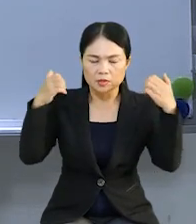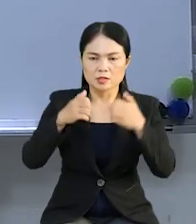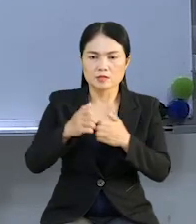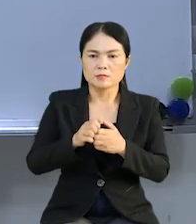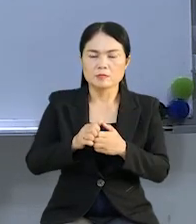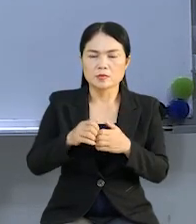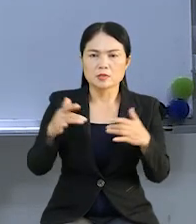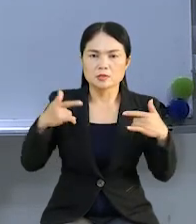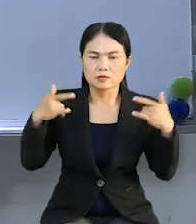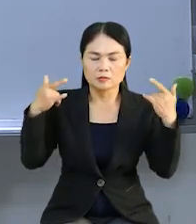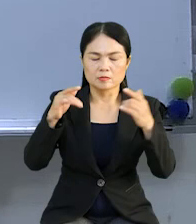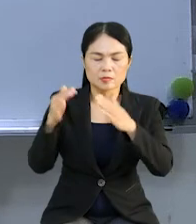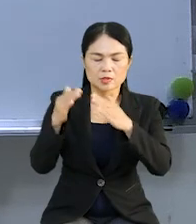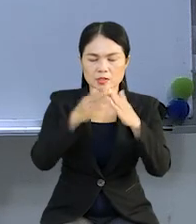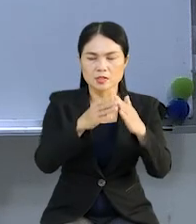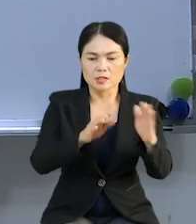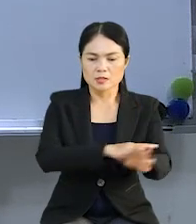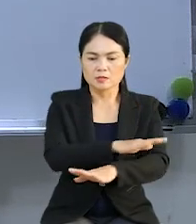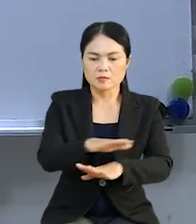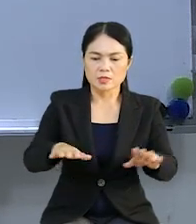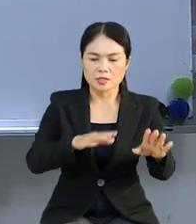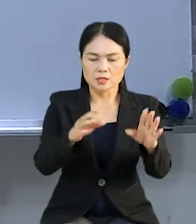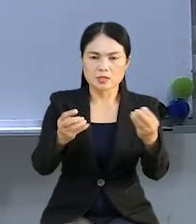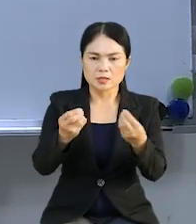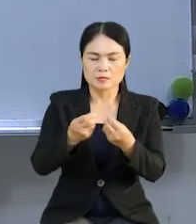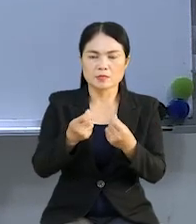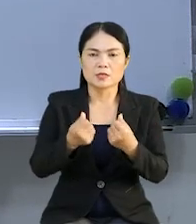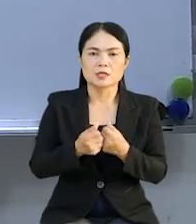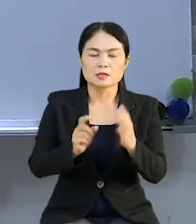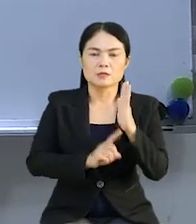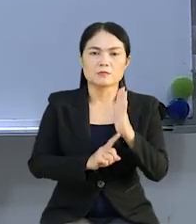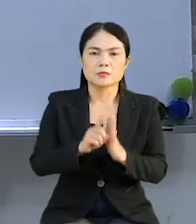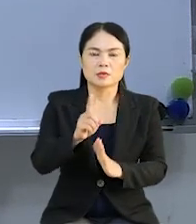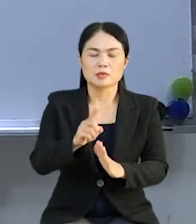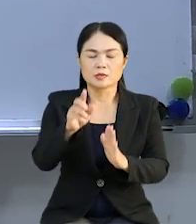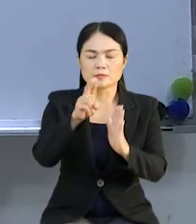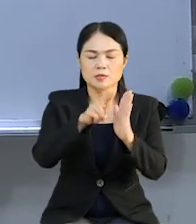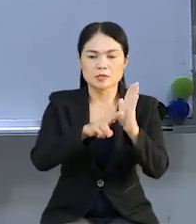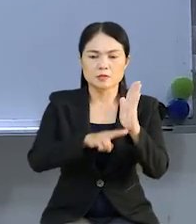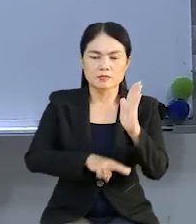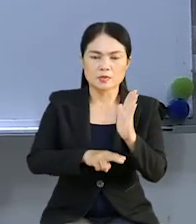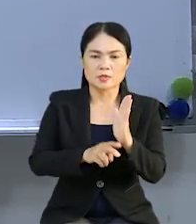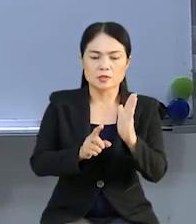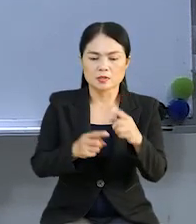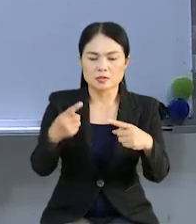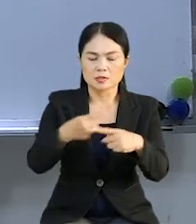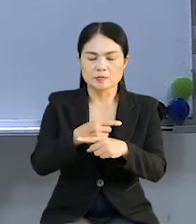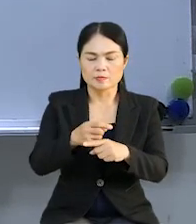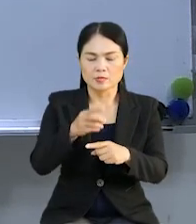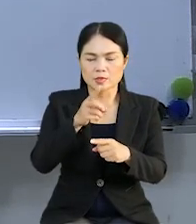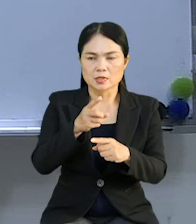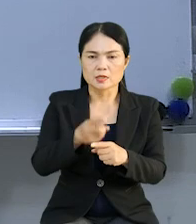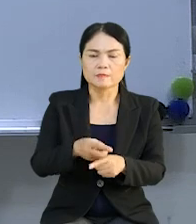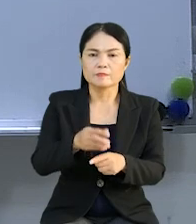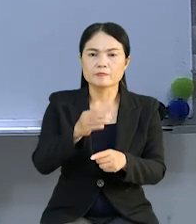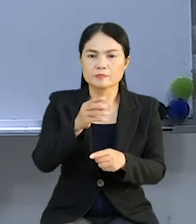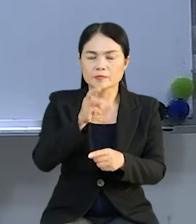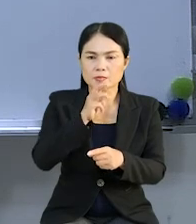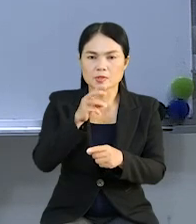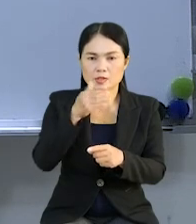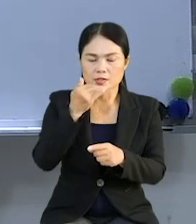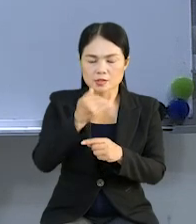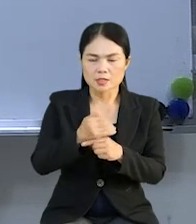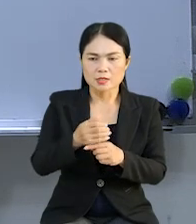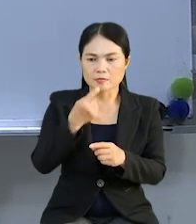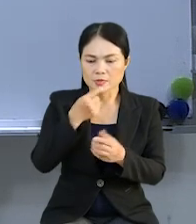រីធានីដែនបាទពាក្យទៅនឹងពាក្យរីចម្រើនគឺអន់ថយពាក្យទៅនឹងពាក្យទឹកសាបគឺទឹកប្រៃ